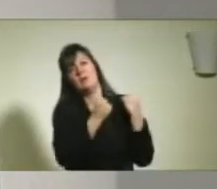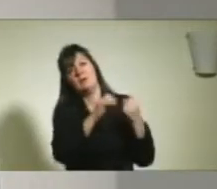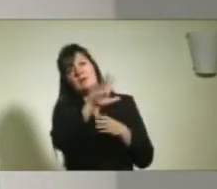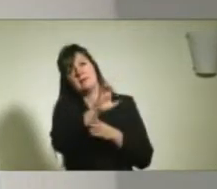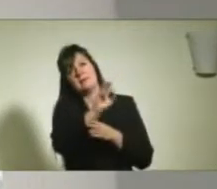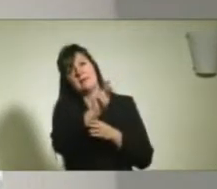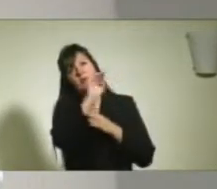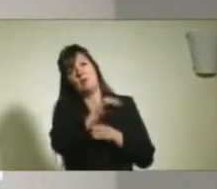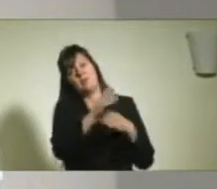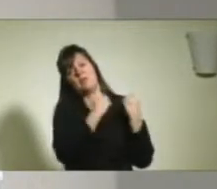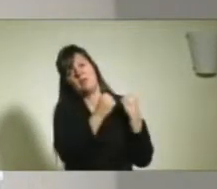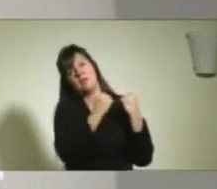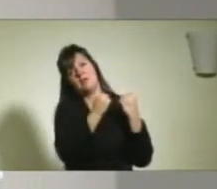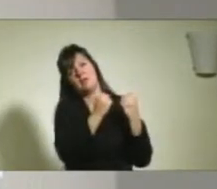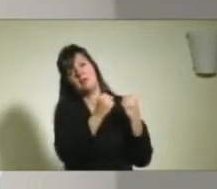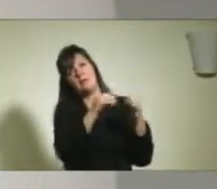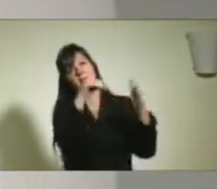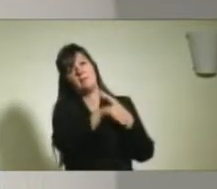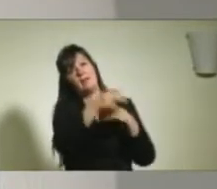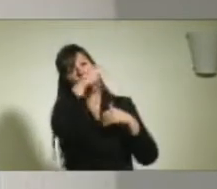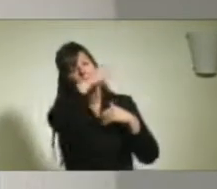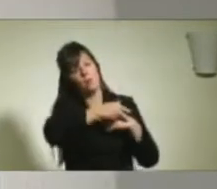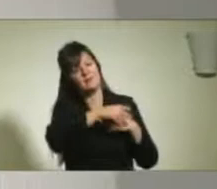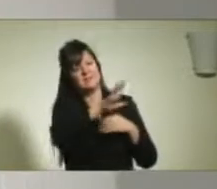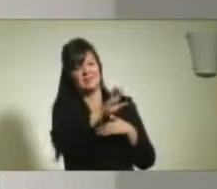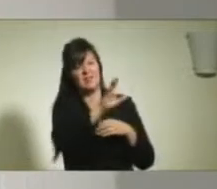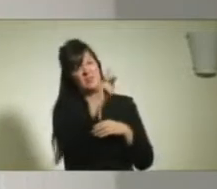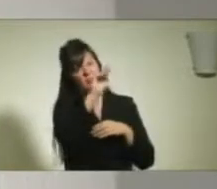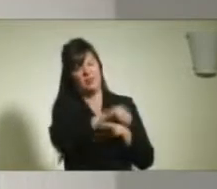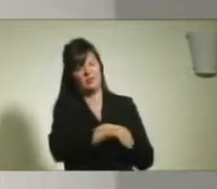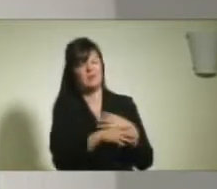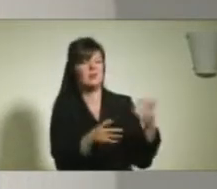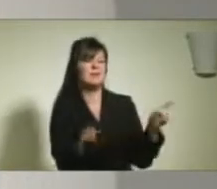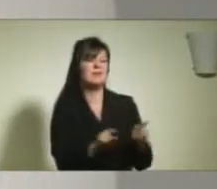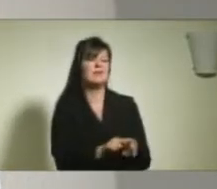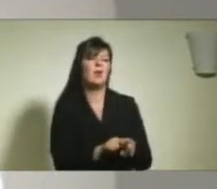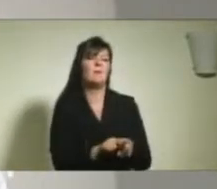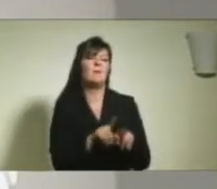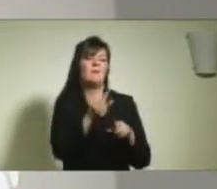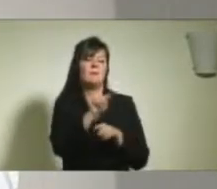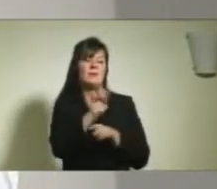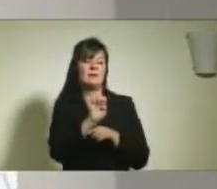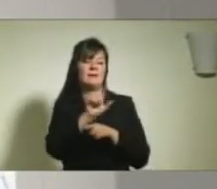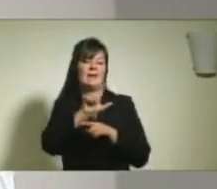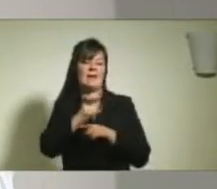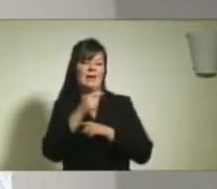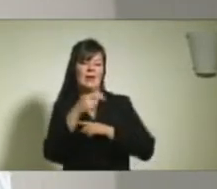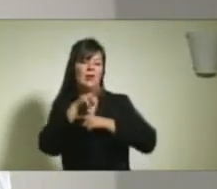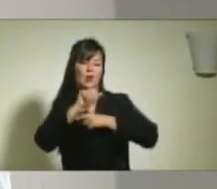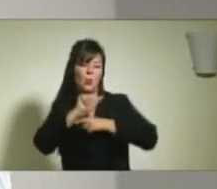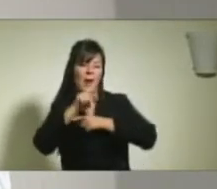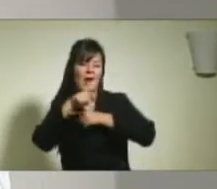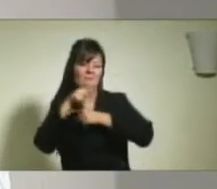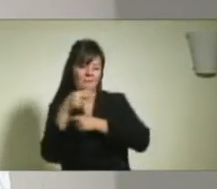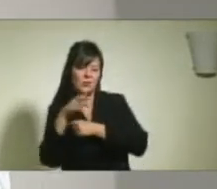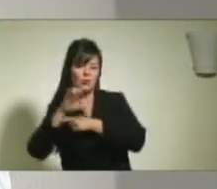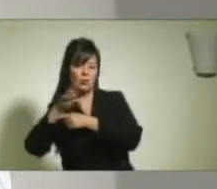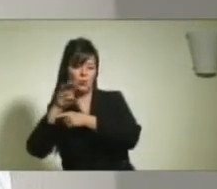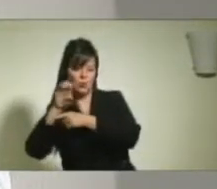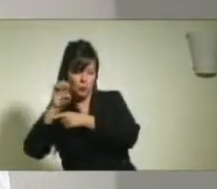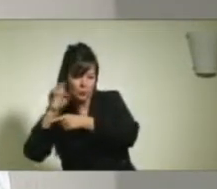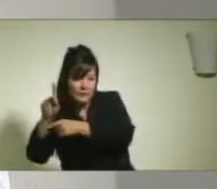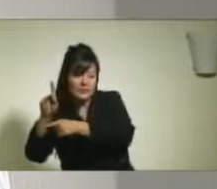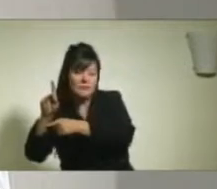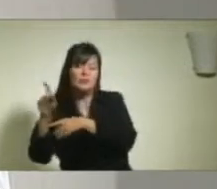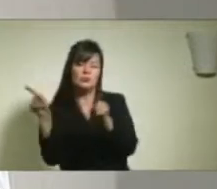banque la plus proche. » Et elle m'a dit c'est un peu comme Telegraph Creek. Alors, j'ai appelé Telegraph Creek. J'ai dit qu'est-ce qui se passe? Et